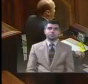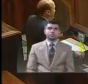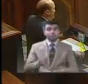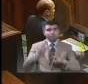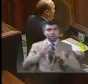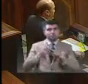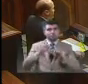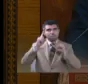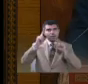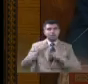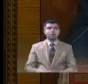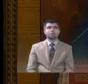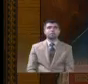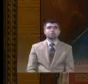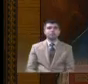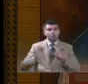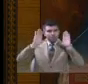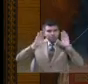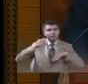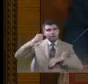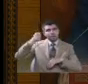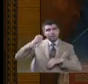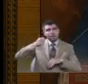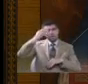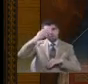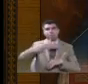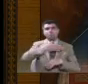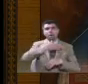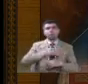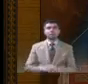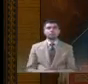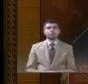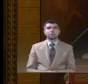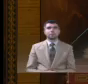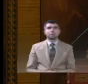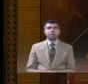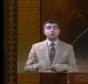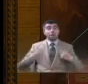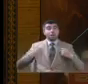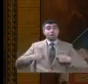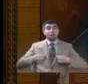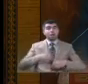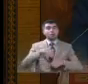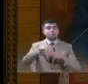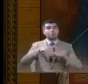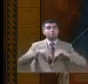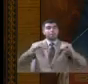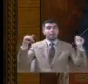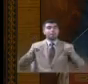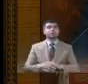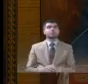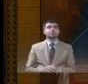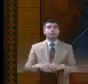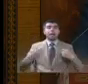بسم الله الرحمن الرحيم، والصلاة والسلام على أشرف المرسلين، السيد الرئيس المحترم، السيد